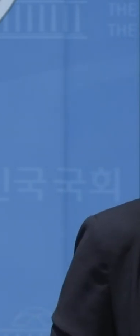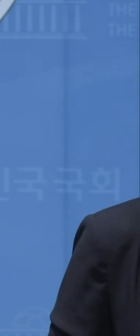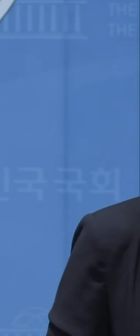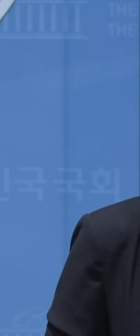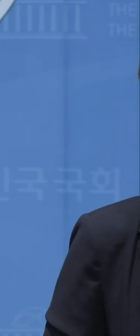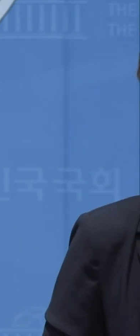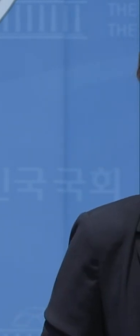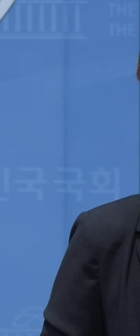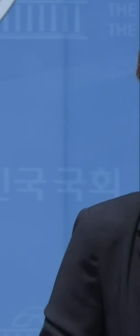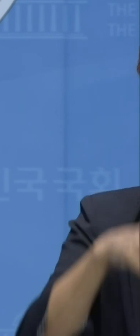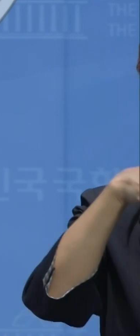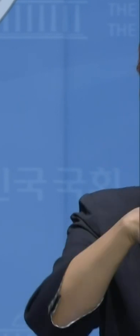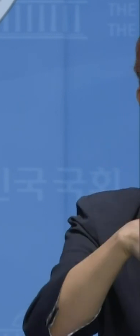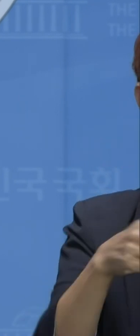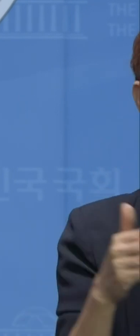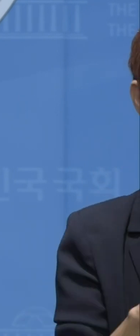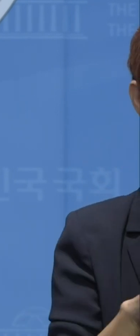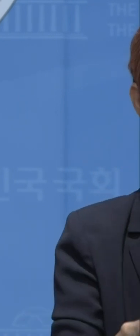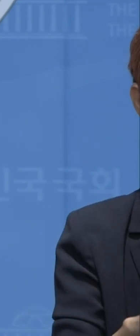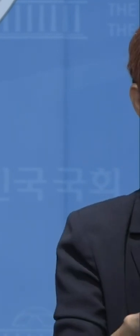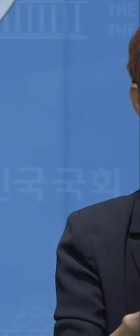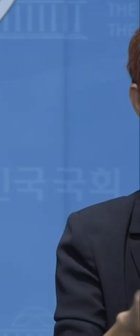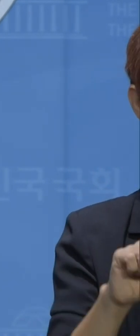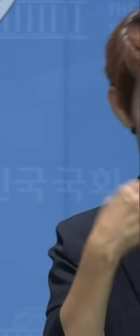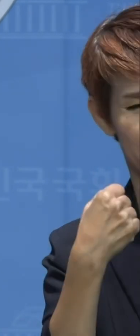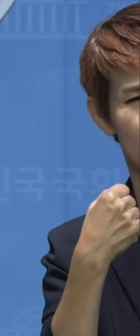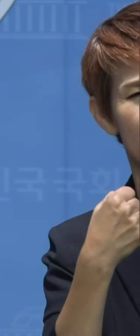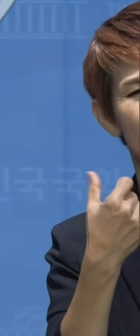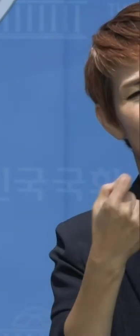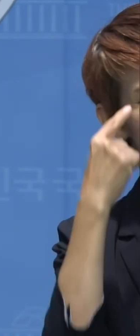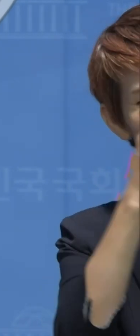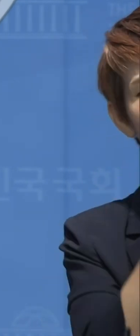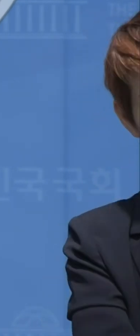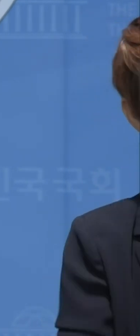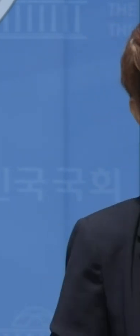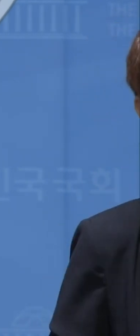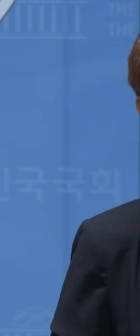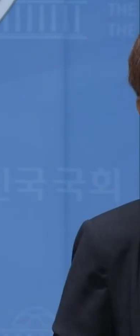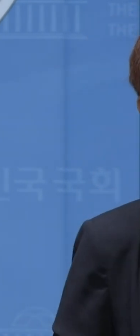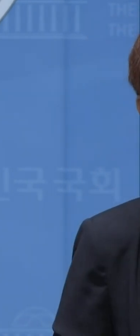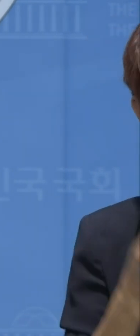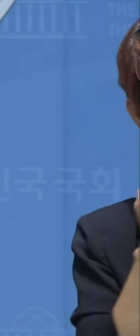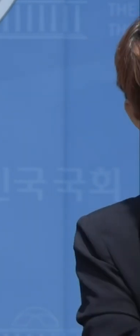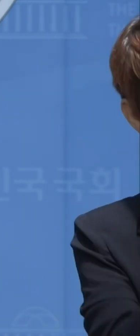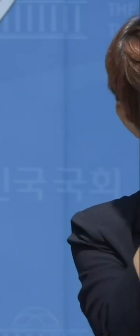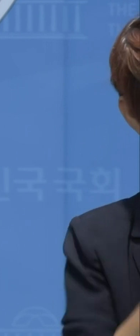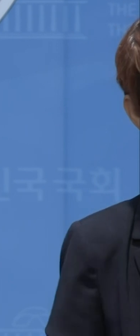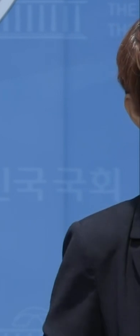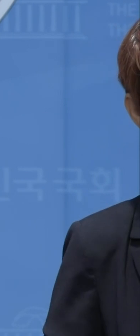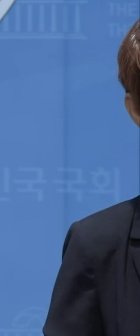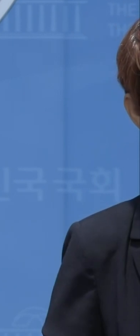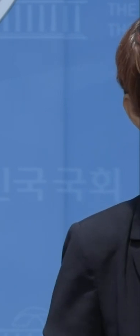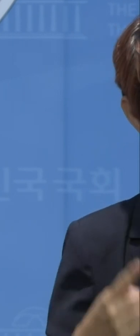하겠습니다 선거 끝나고 다시는 안볼 사이처럼 굴지 않았으면 좋겠습니다 윤석